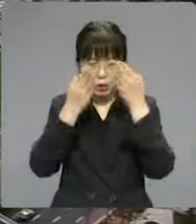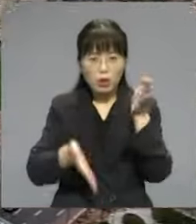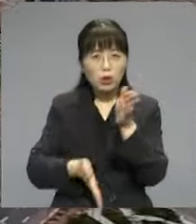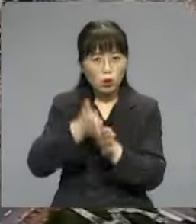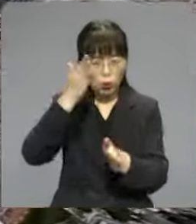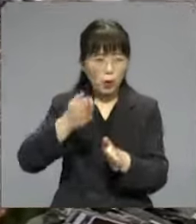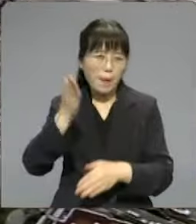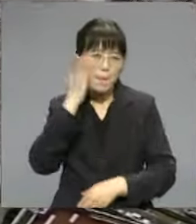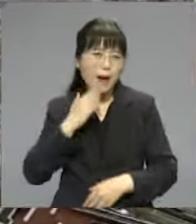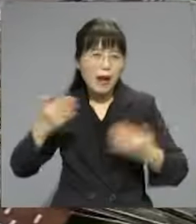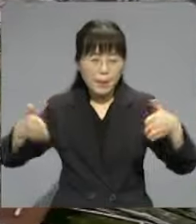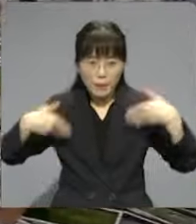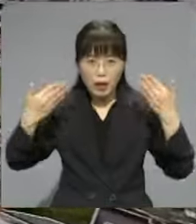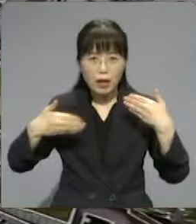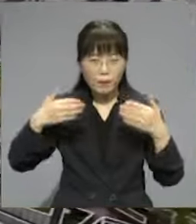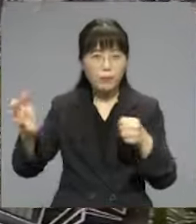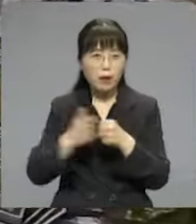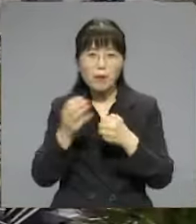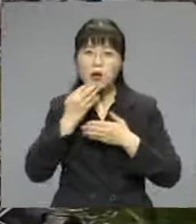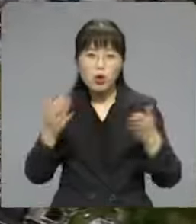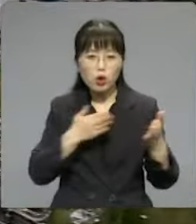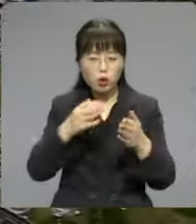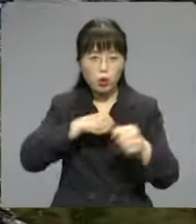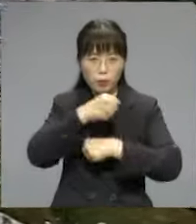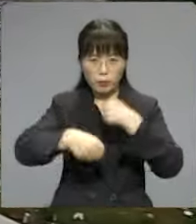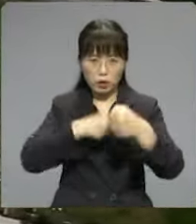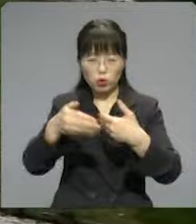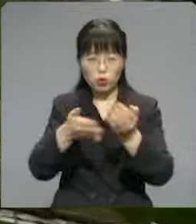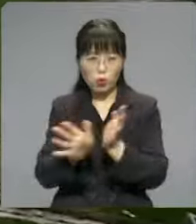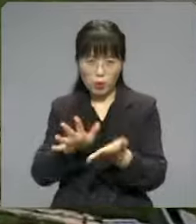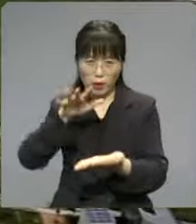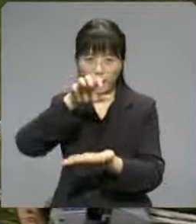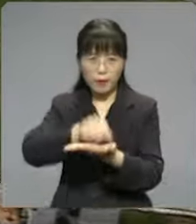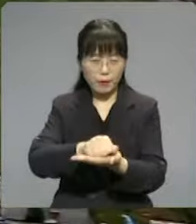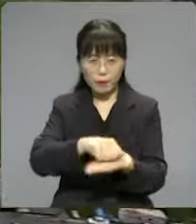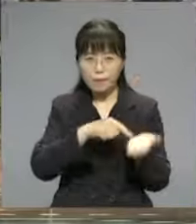신도시의 파란 바람으로 경기도는 민주당